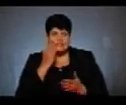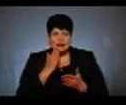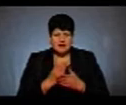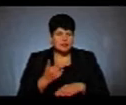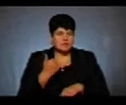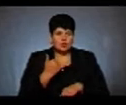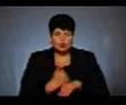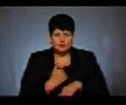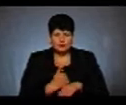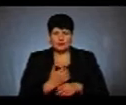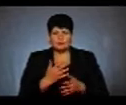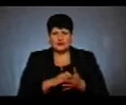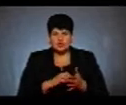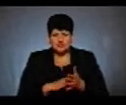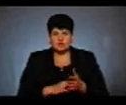дикій природі,